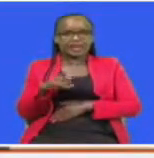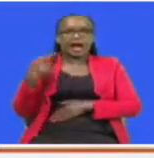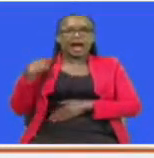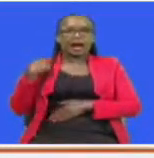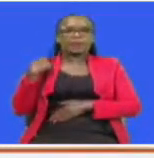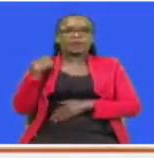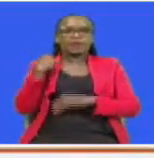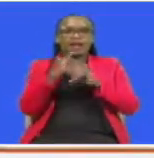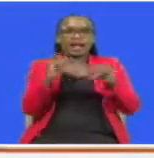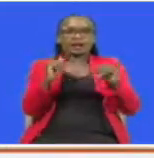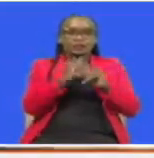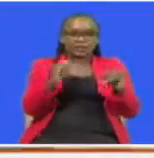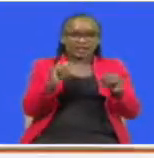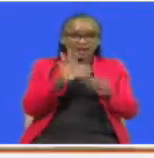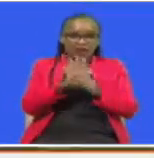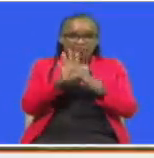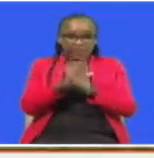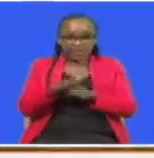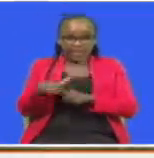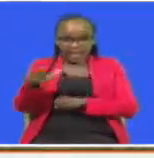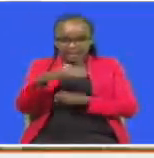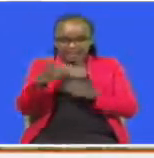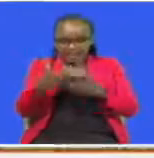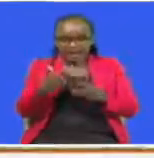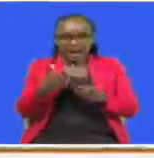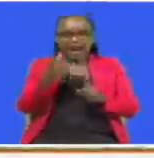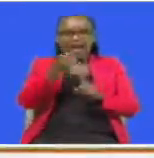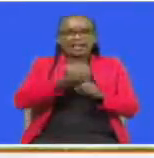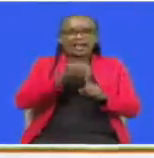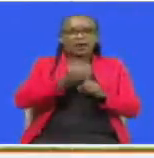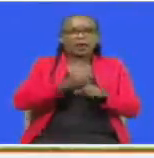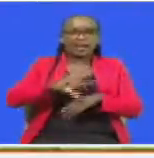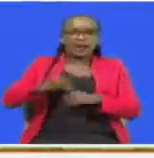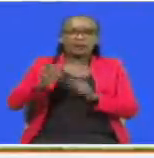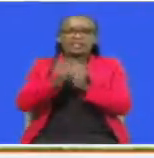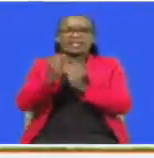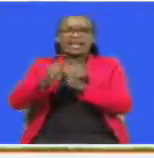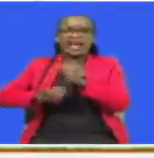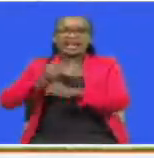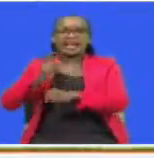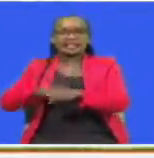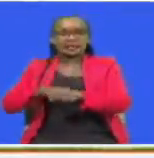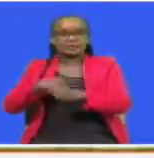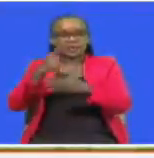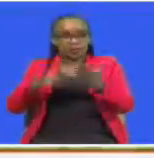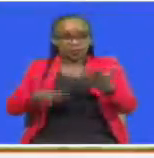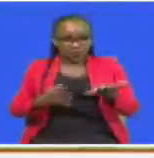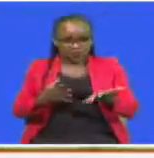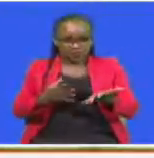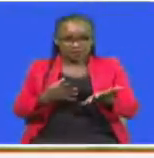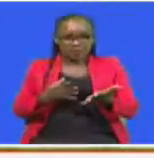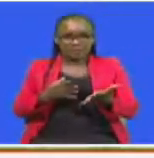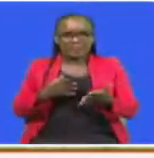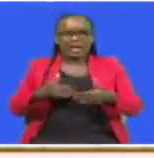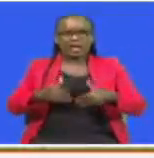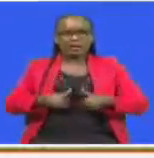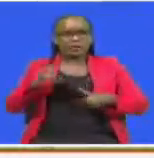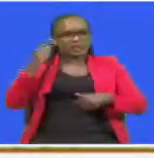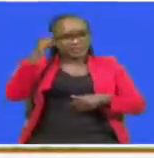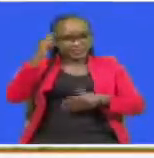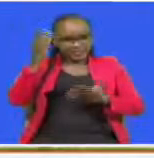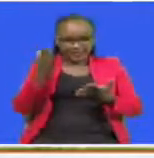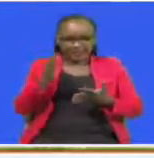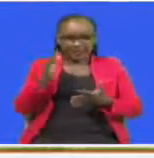Amejitolea kusafisha baadhi ya miji ya Diani kila siku kwa miaka 10 sasa. Anasema kuwa jamaa walidhani yeye ni jasusi wa